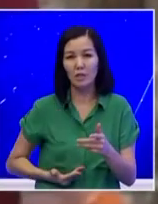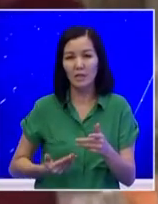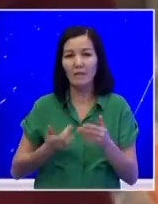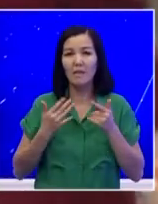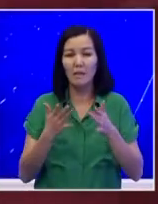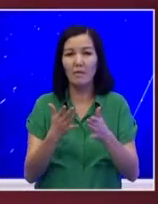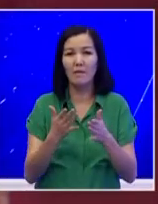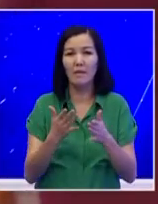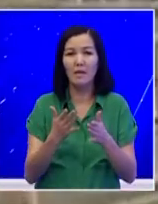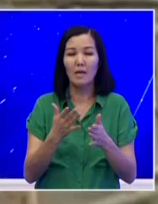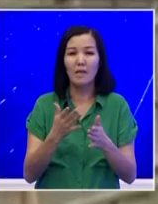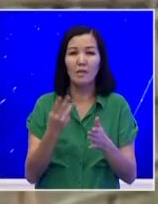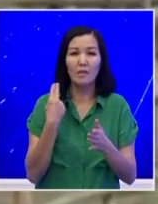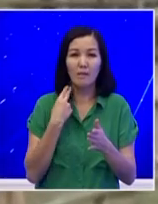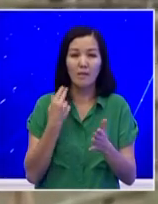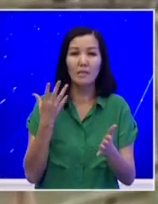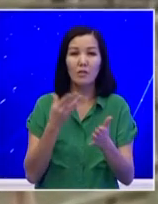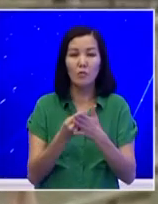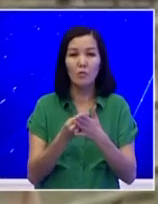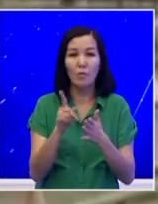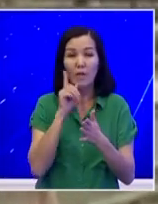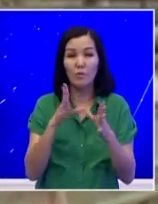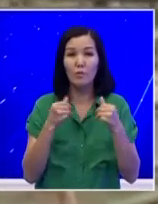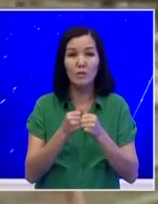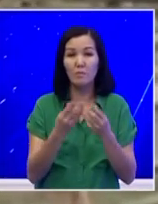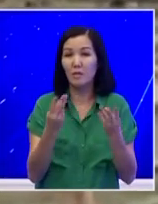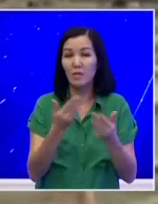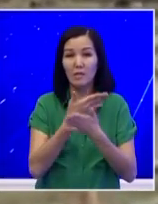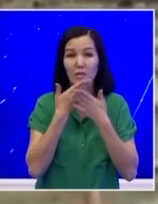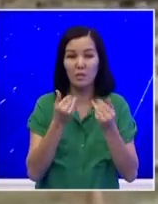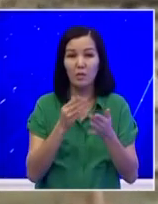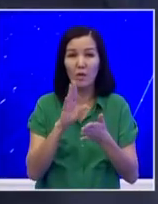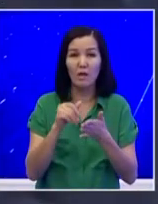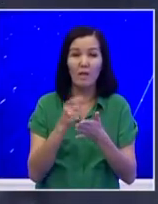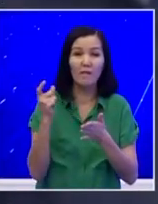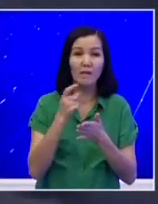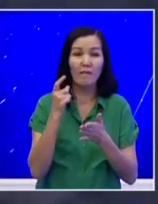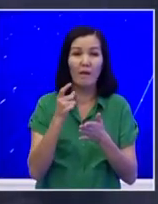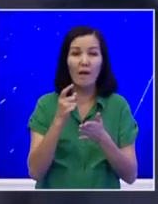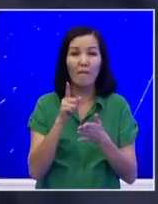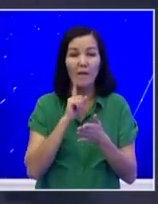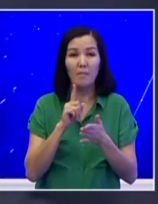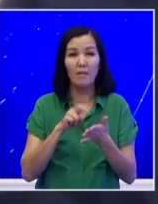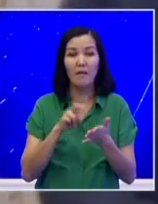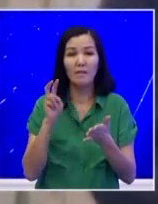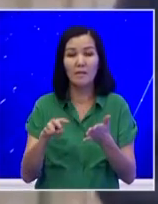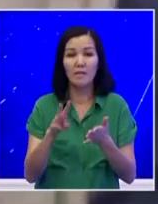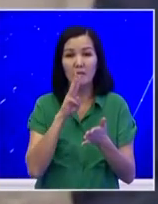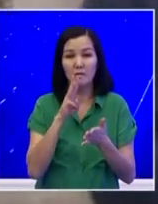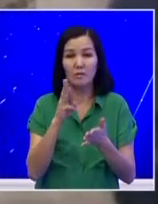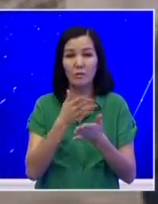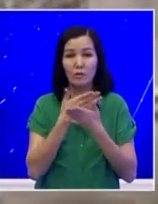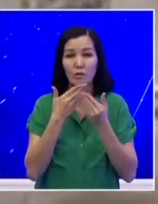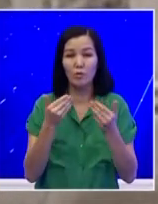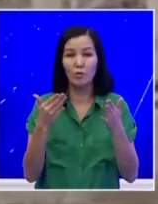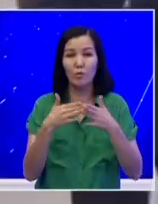от квартирантов погасить долг, но у молодой семьи не оказалось денег. Глава семейства временно остался без работы. Его супруга сидит